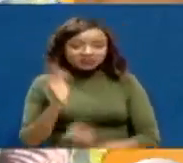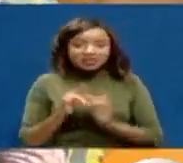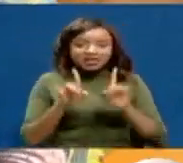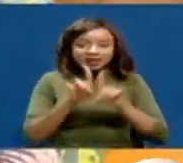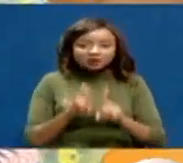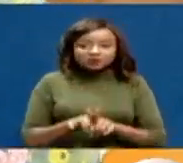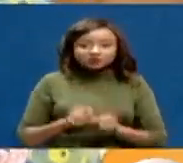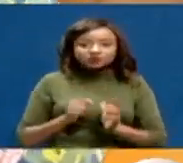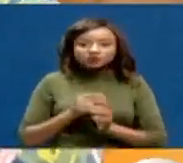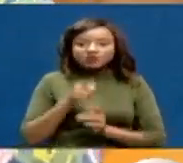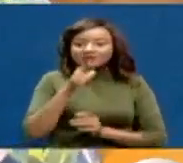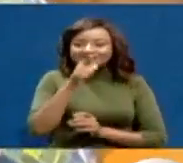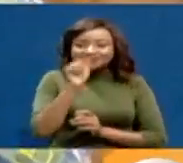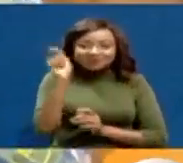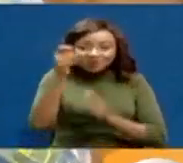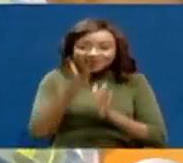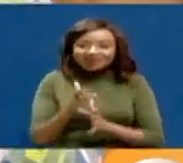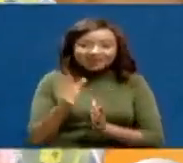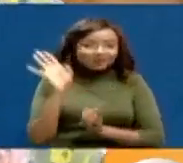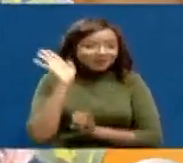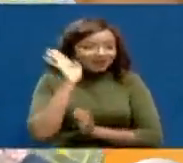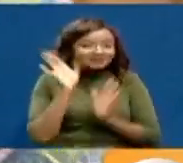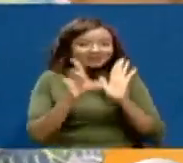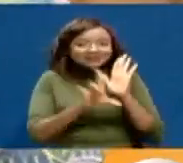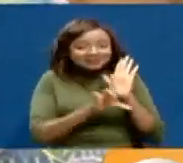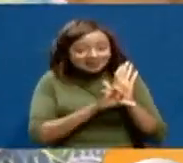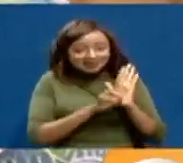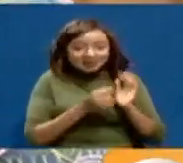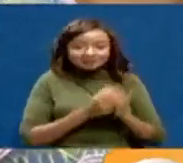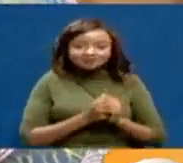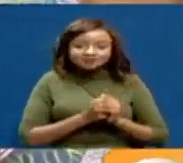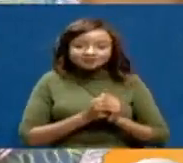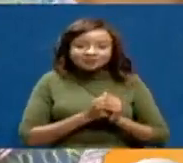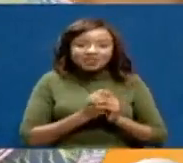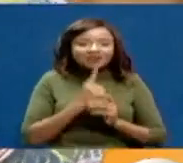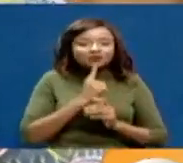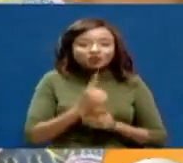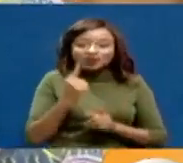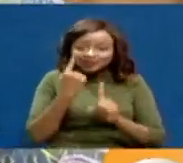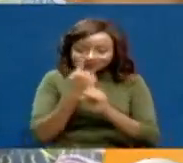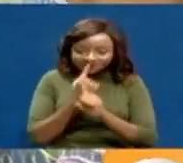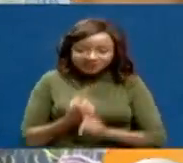kwamba Wakenya wanatii sheria, lakini pia